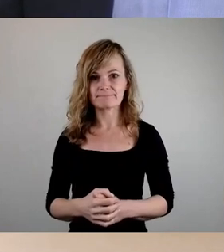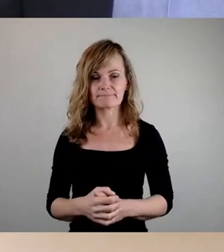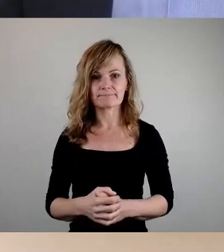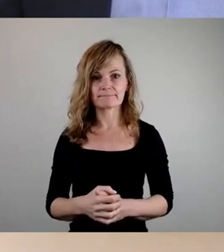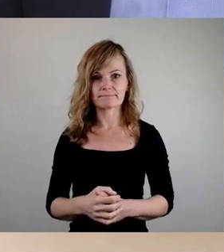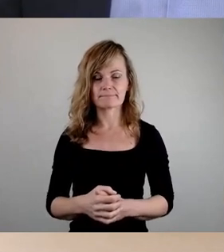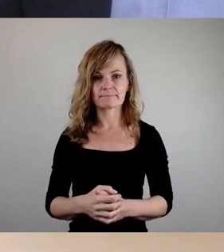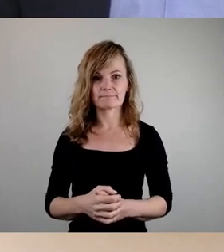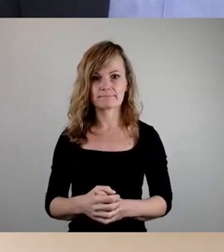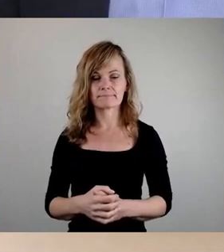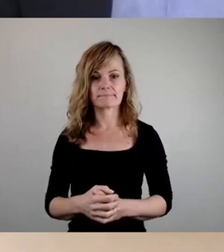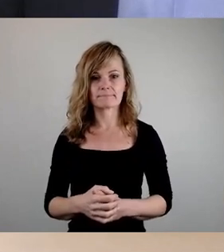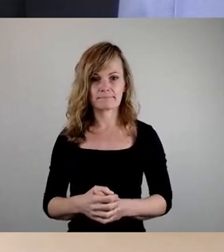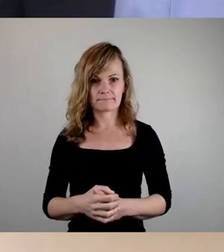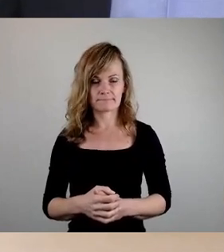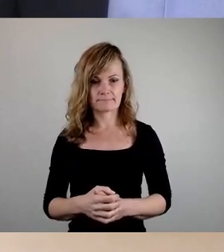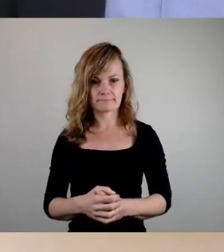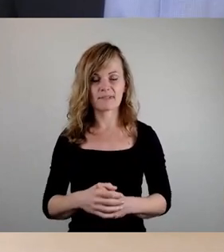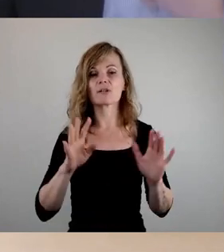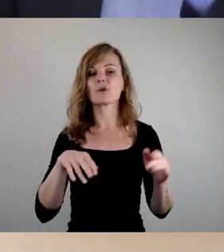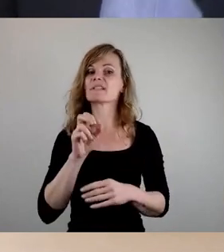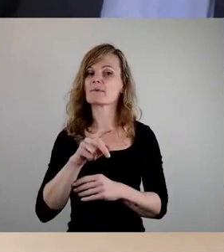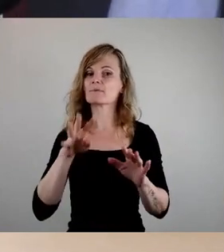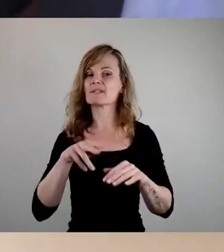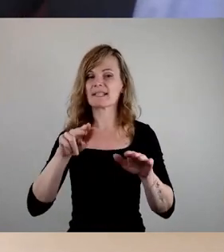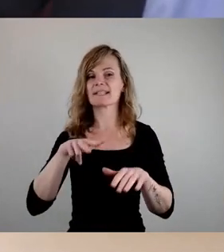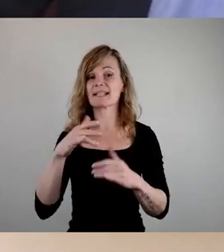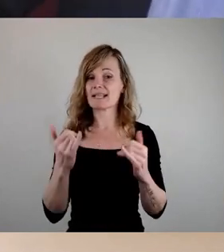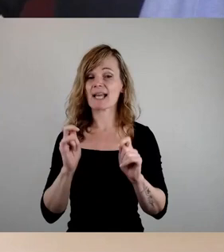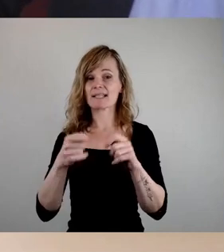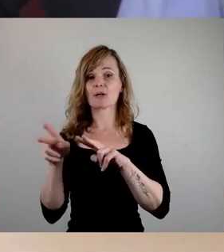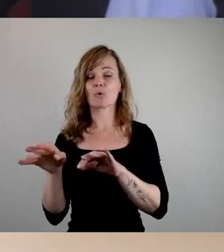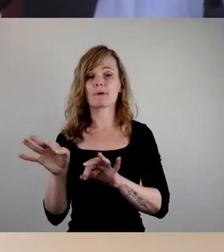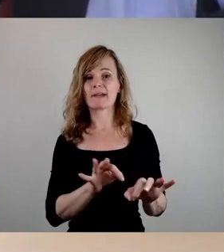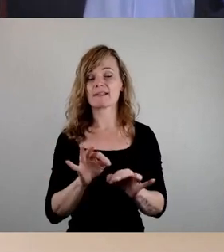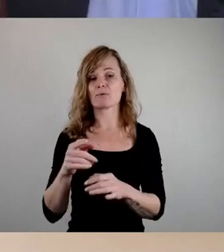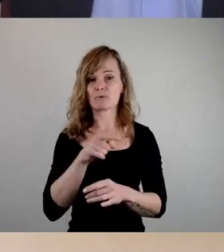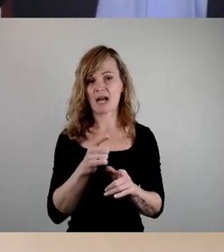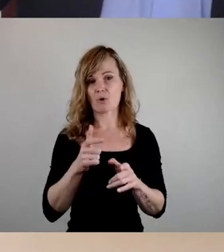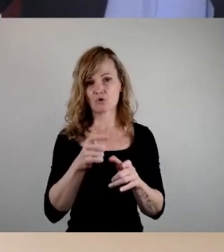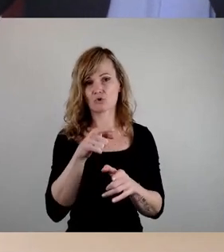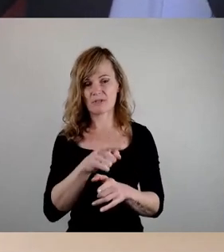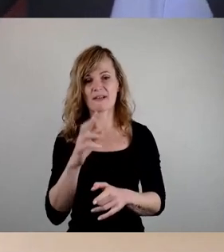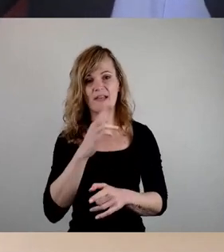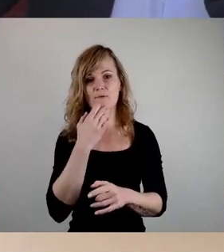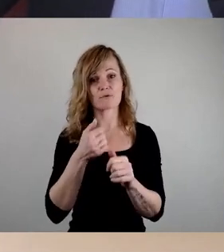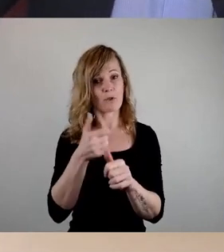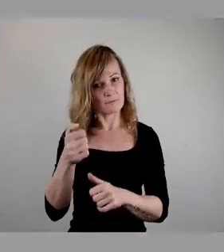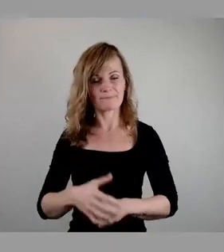19, 13 ist beantragt Rücküberweisung in den Stadtentwicklung und Bauausschuss. Wer dem folgen möchte, bitte ich um